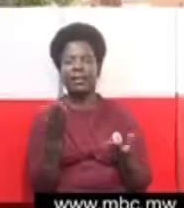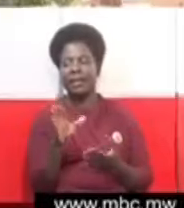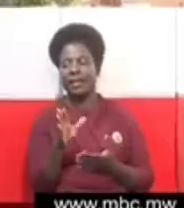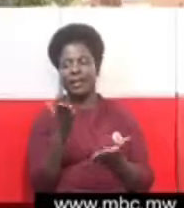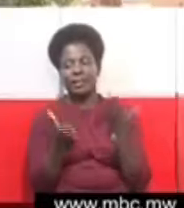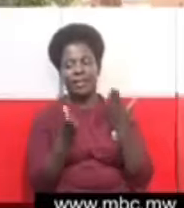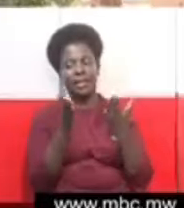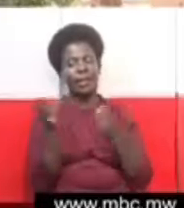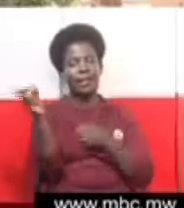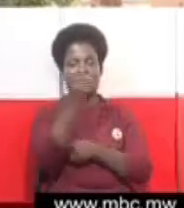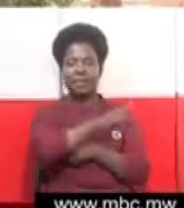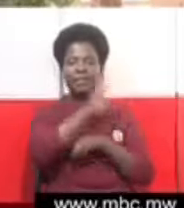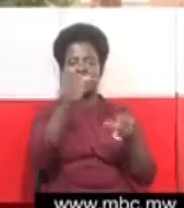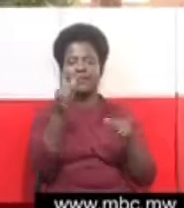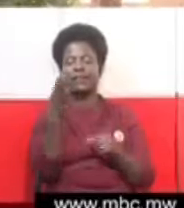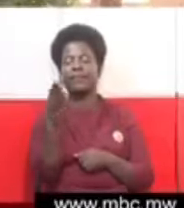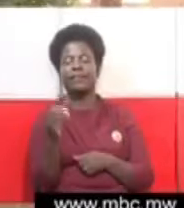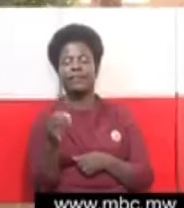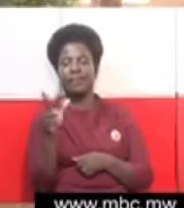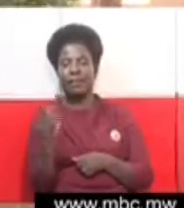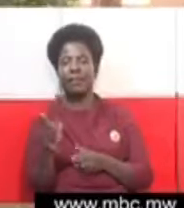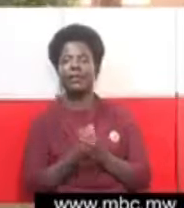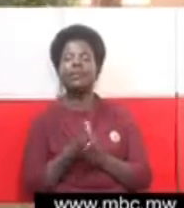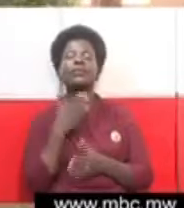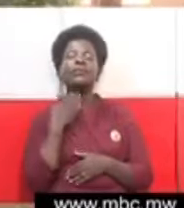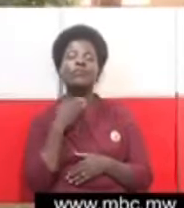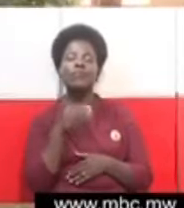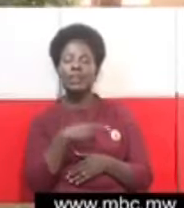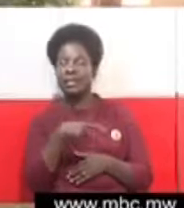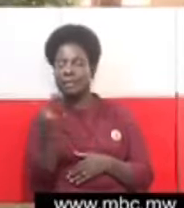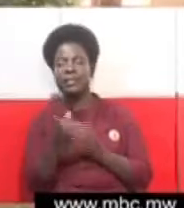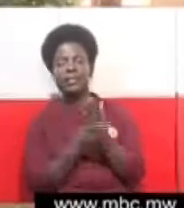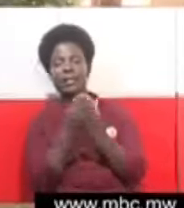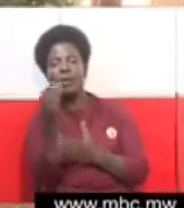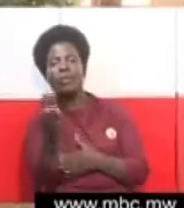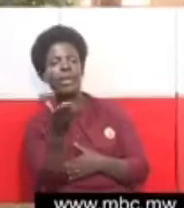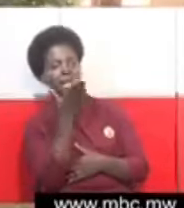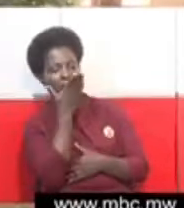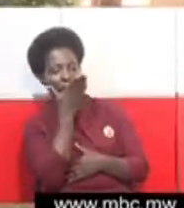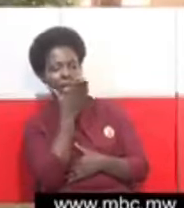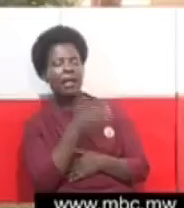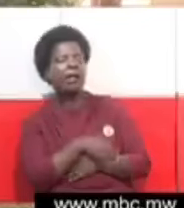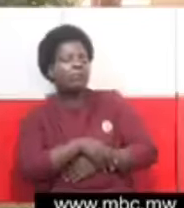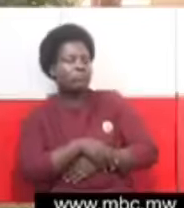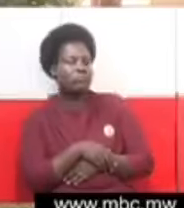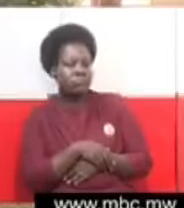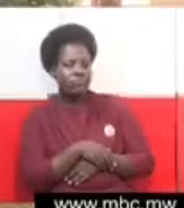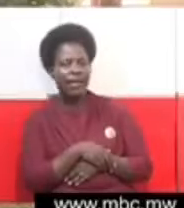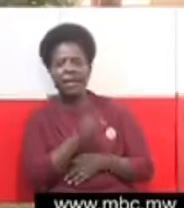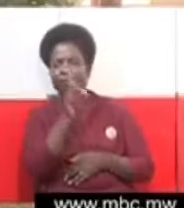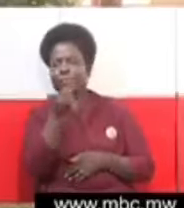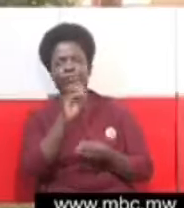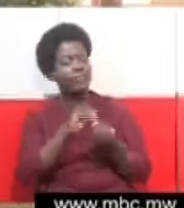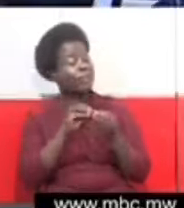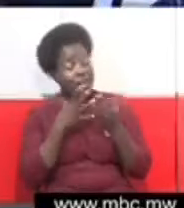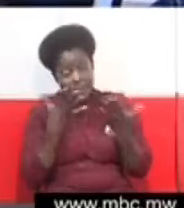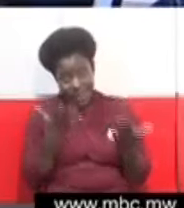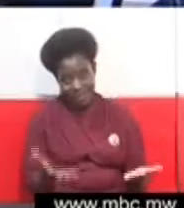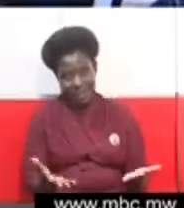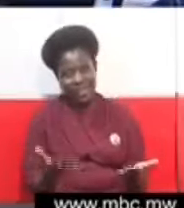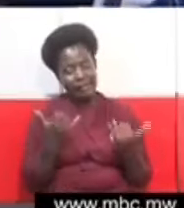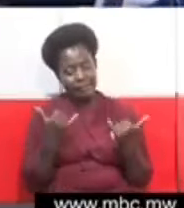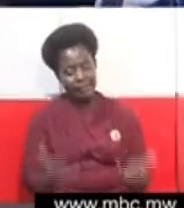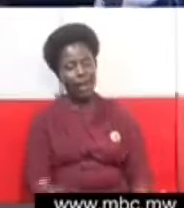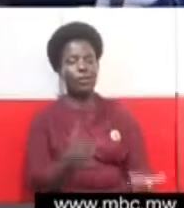kwacha pa tsiku ndipita ndikagule kukanchera kundikanira kuti 50 kwacha iyayi kuti ndiye munthu apanga bwanji ndati kuwapempha mayi ndipo tipizabe kuwapempha kuti